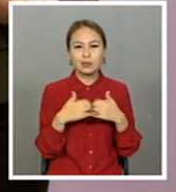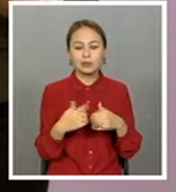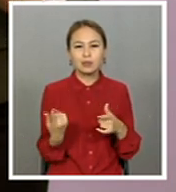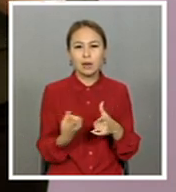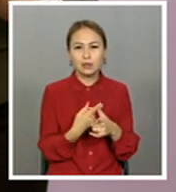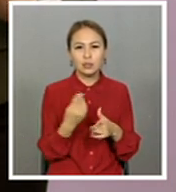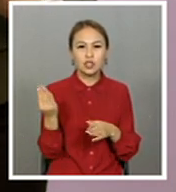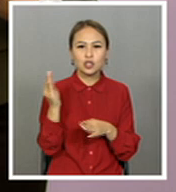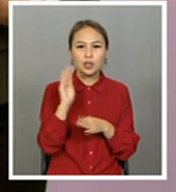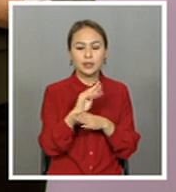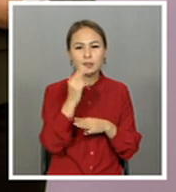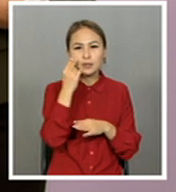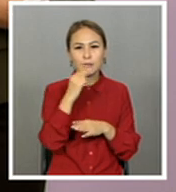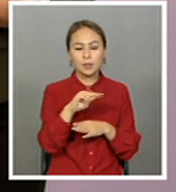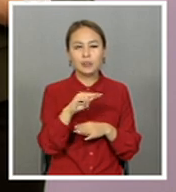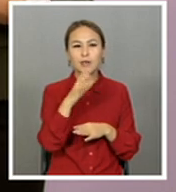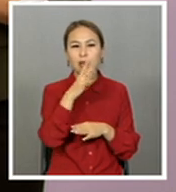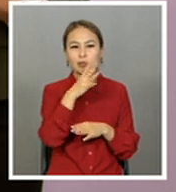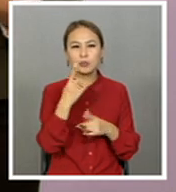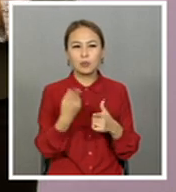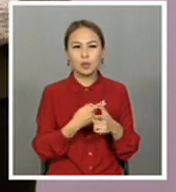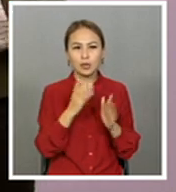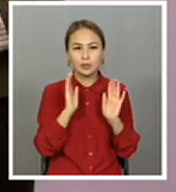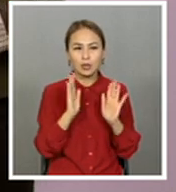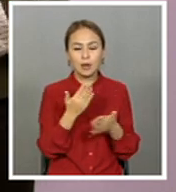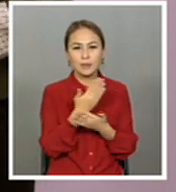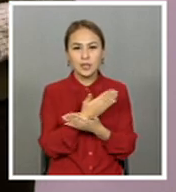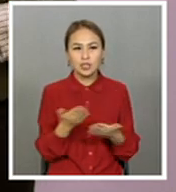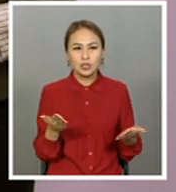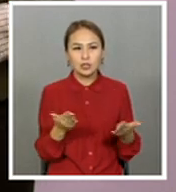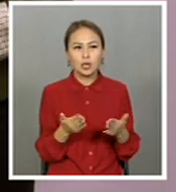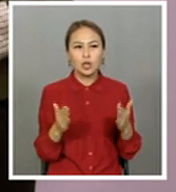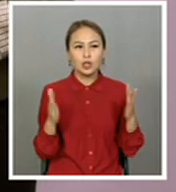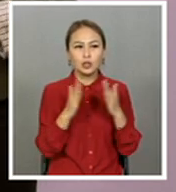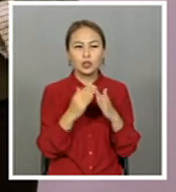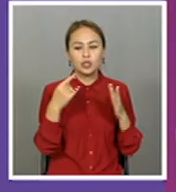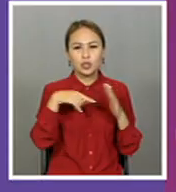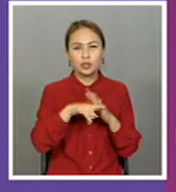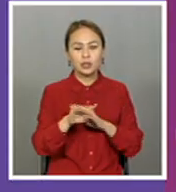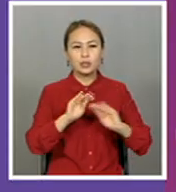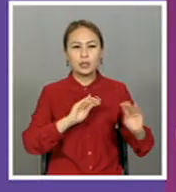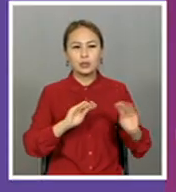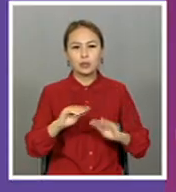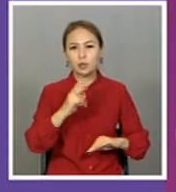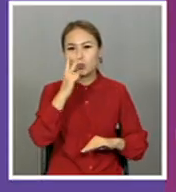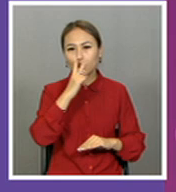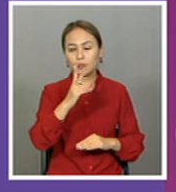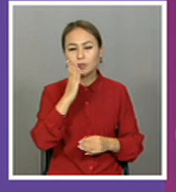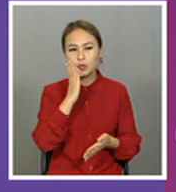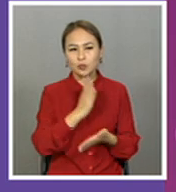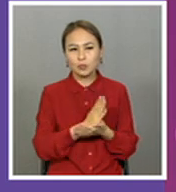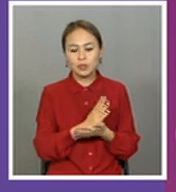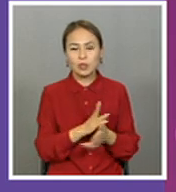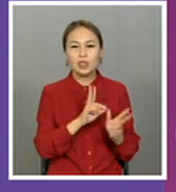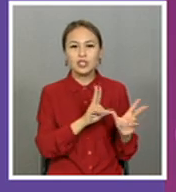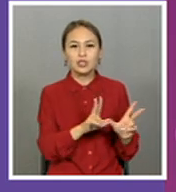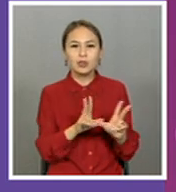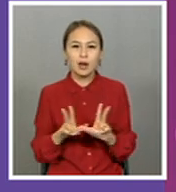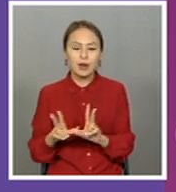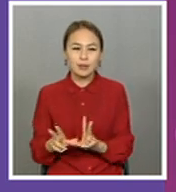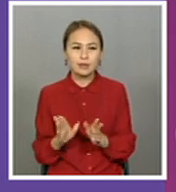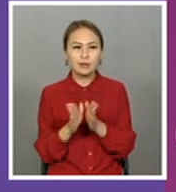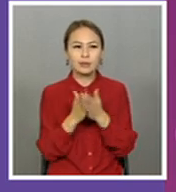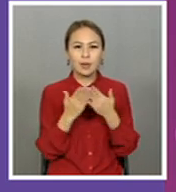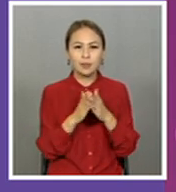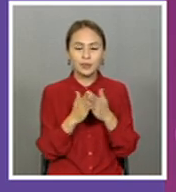және сапаның аты болады. Мына жерден үй ішіндегі заттарды көріп тұрмыз. Жиһаз,